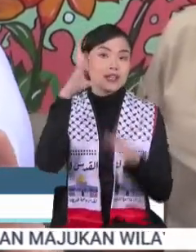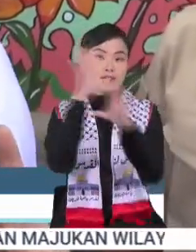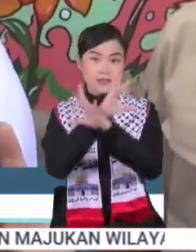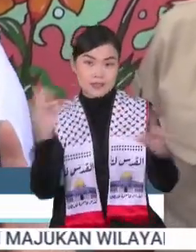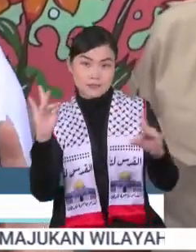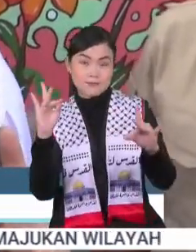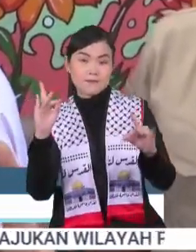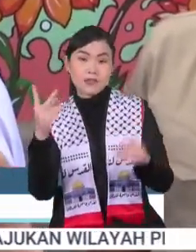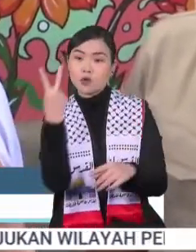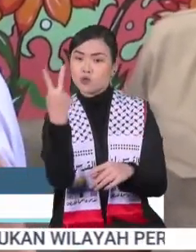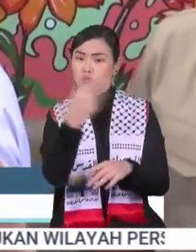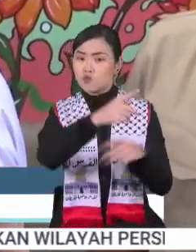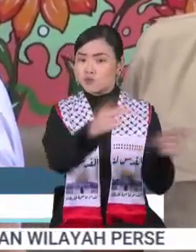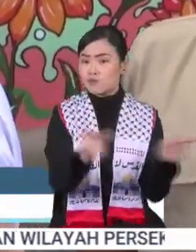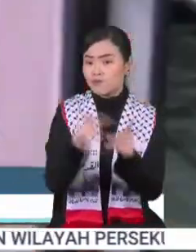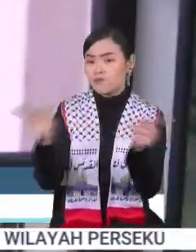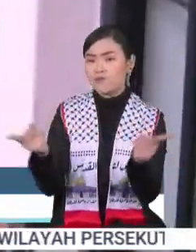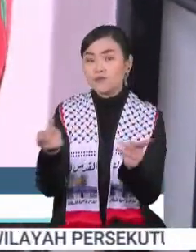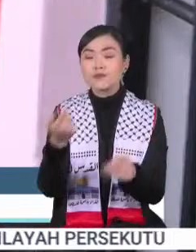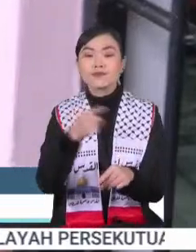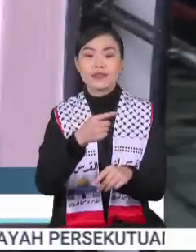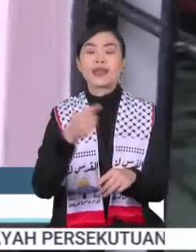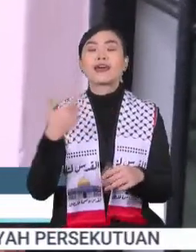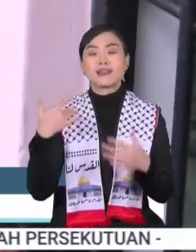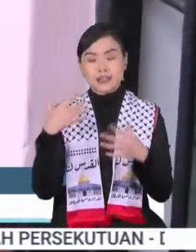pemilihan kedua-dua lokasi itu berdasarkan